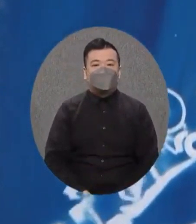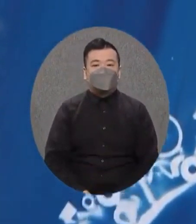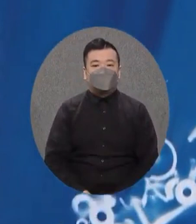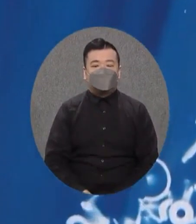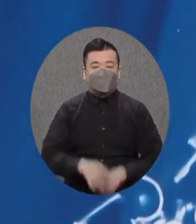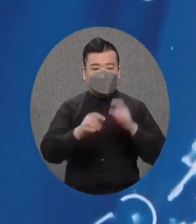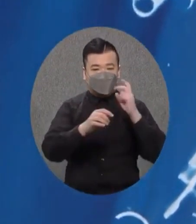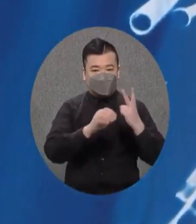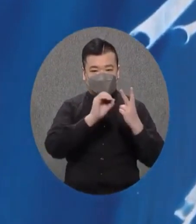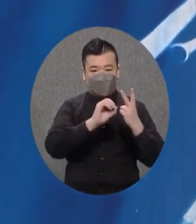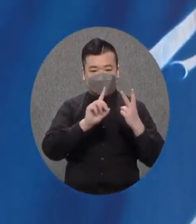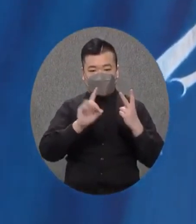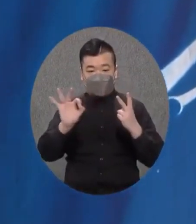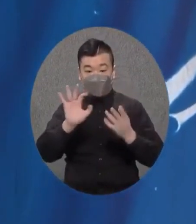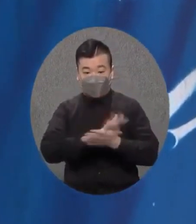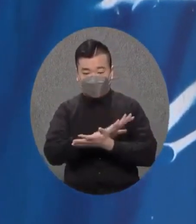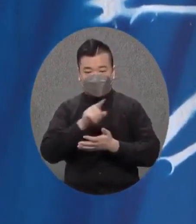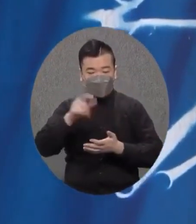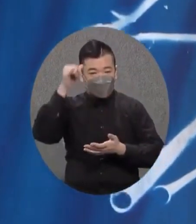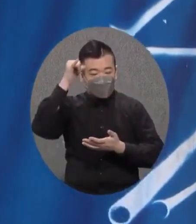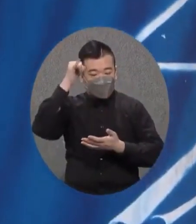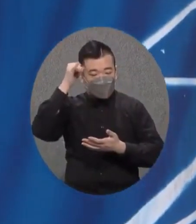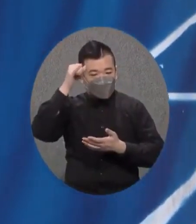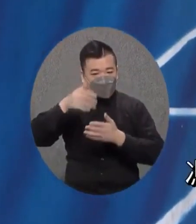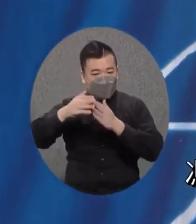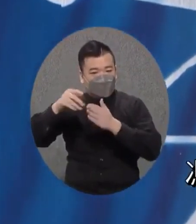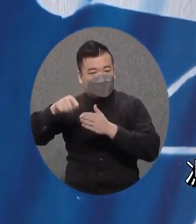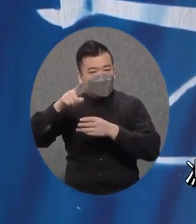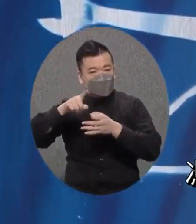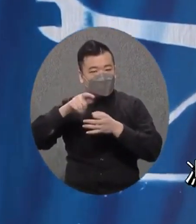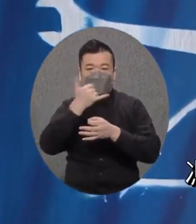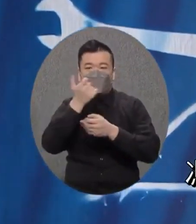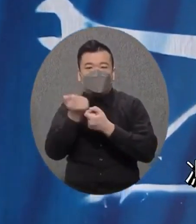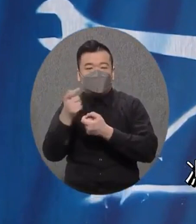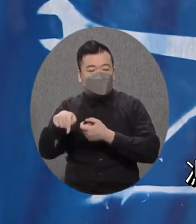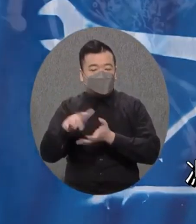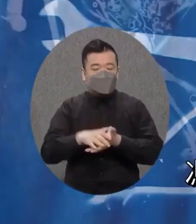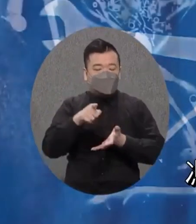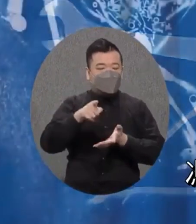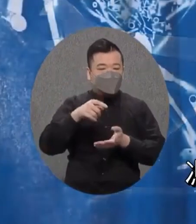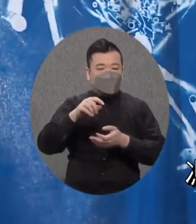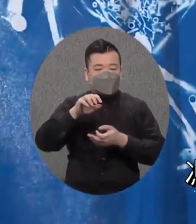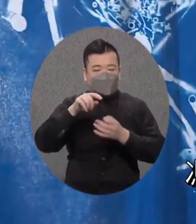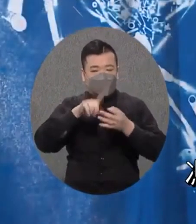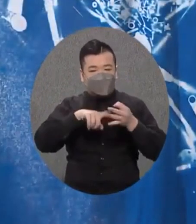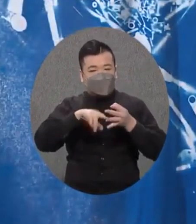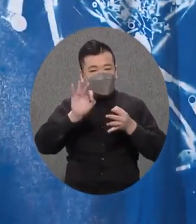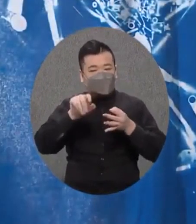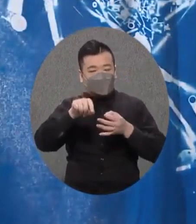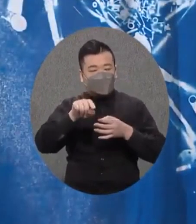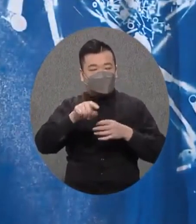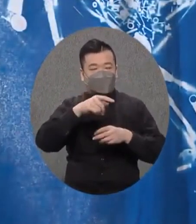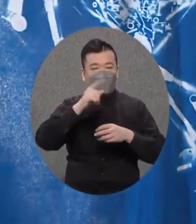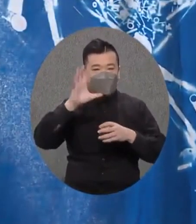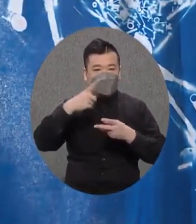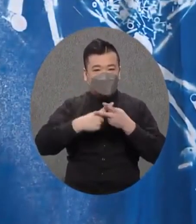咁喺2013年嘅時候，我哋喺牛棚做咗一個 project。咁馮浩然當時就喺理工大學度教書，咁佢